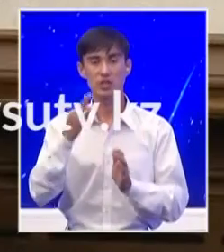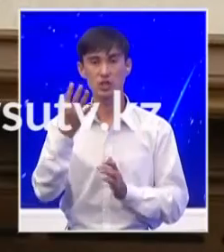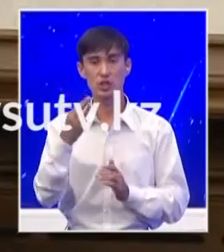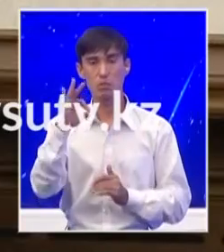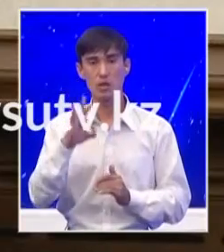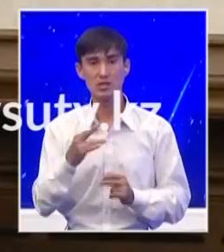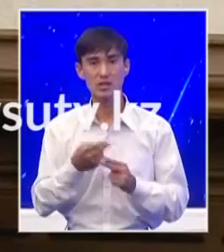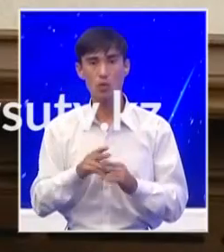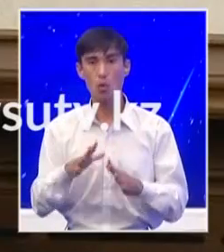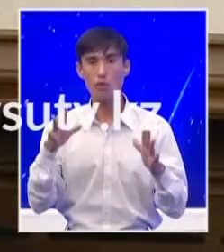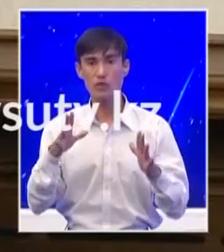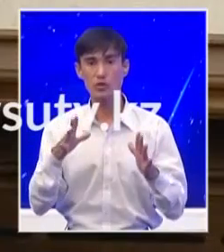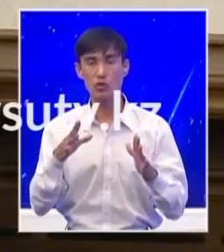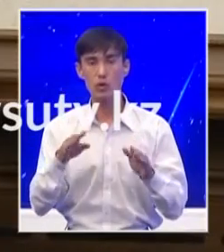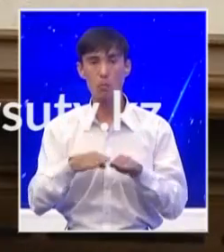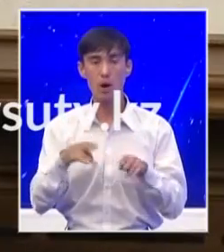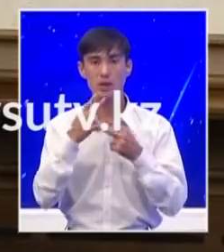Это очень высокий